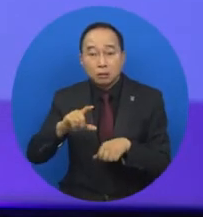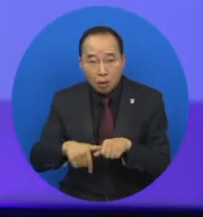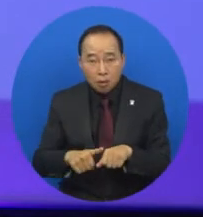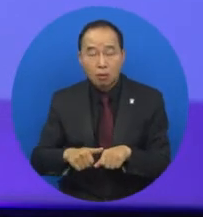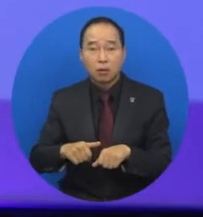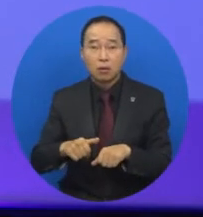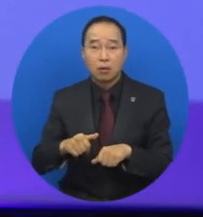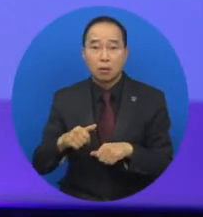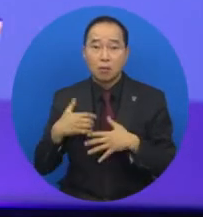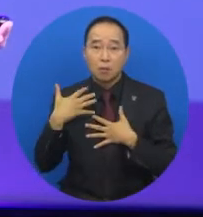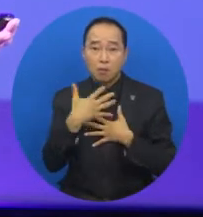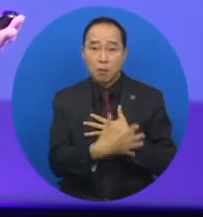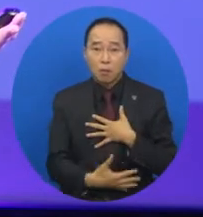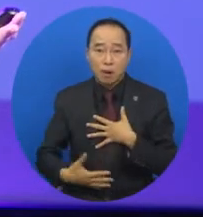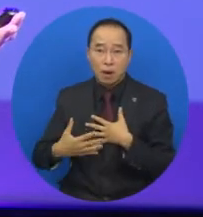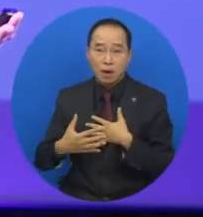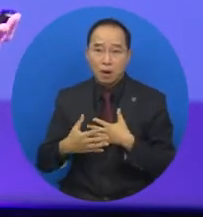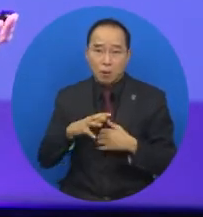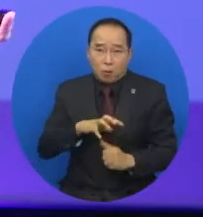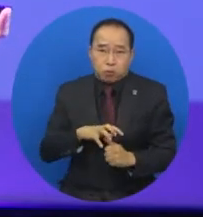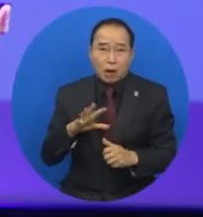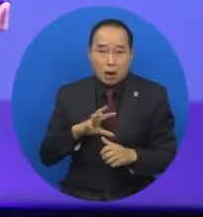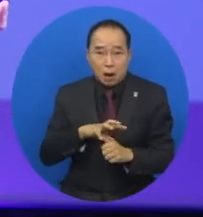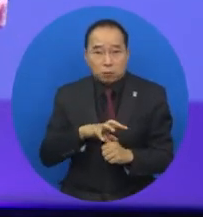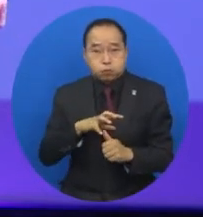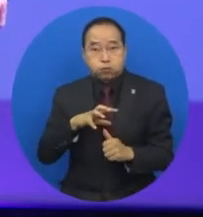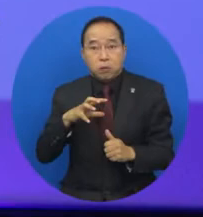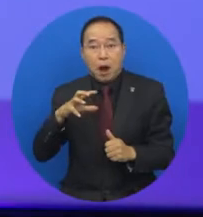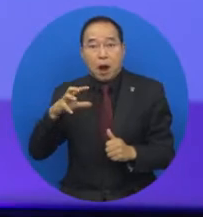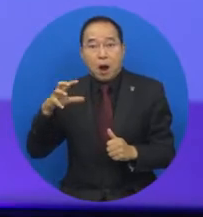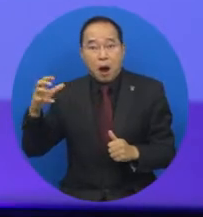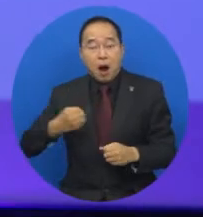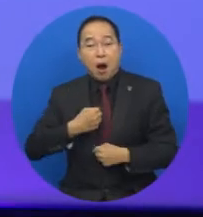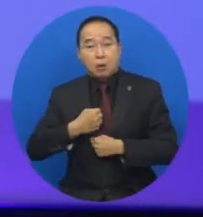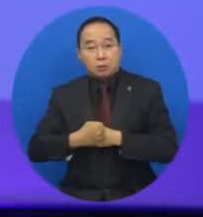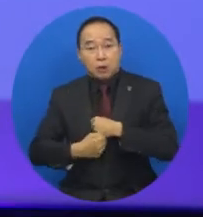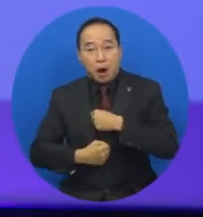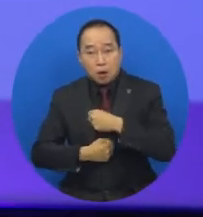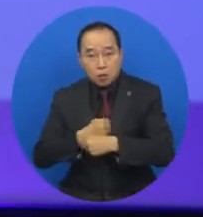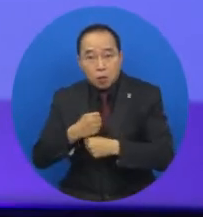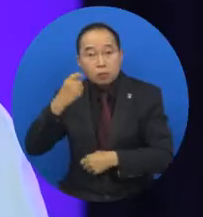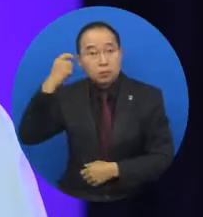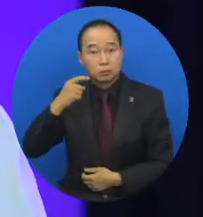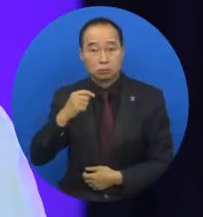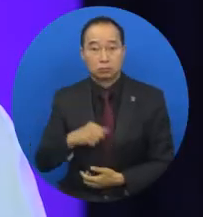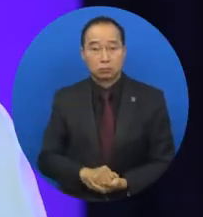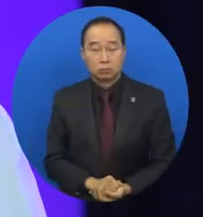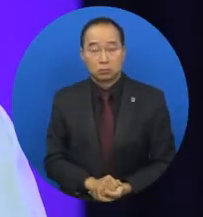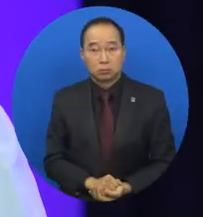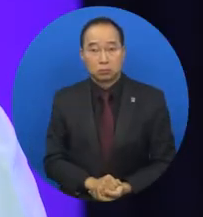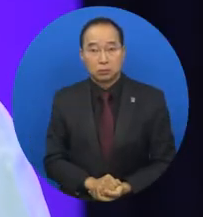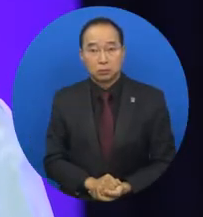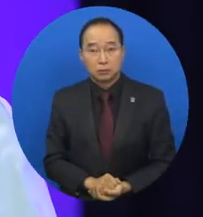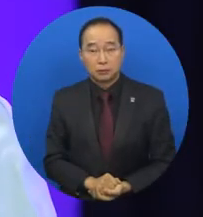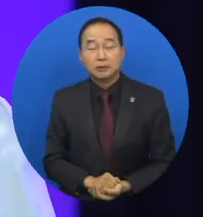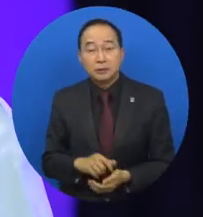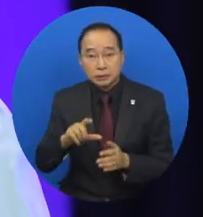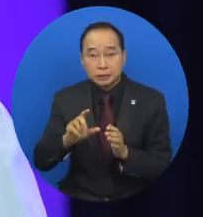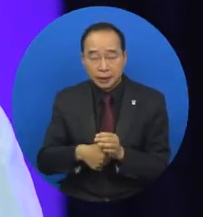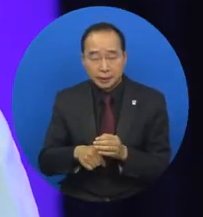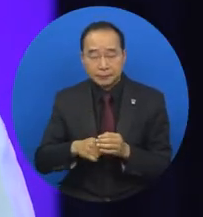그 자유로운 에너지를 잊을 수가 없는 것 같습니다. 그리고 정신을